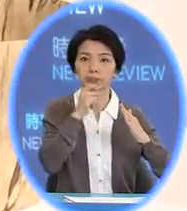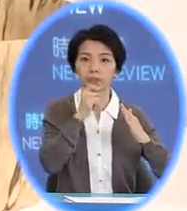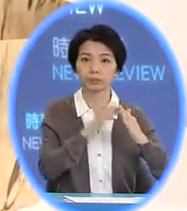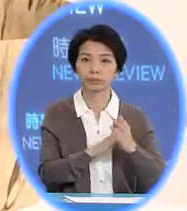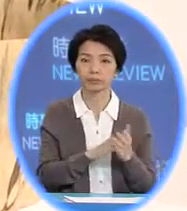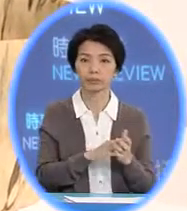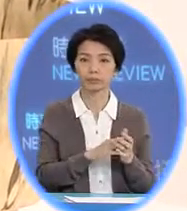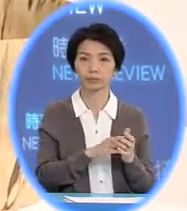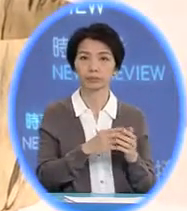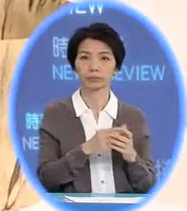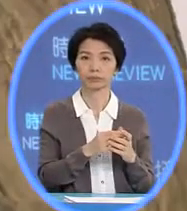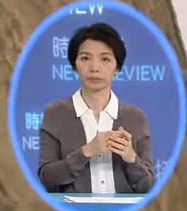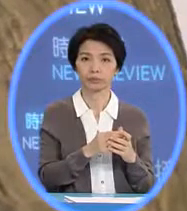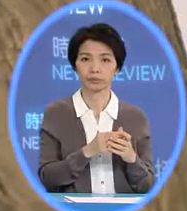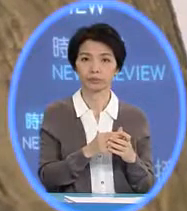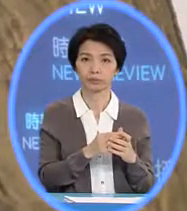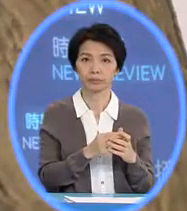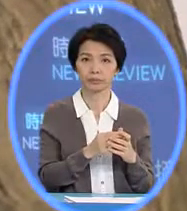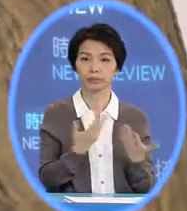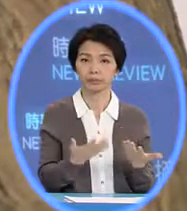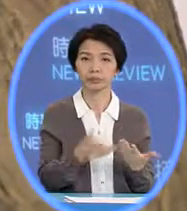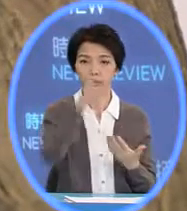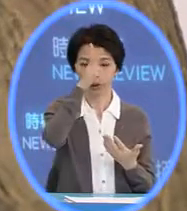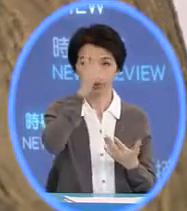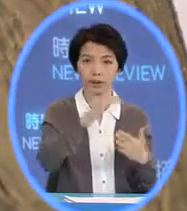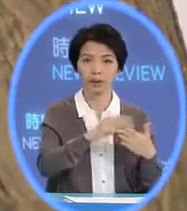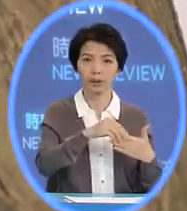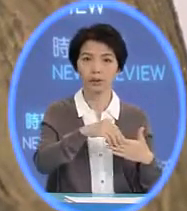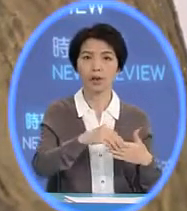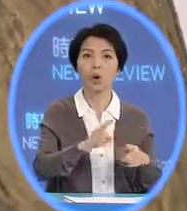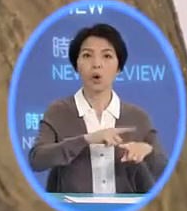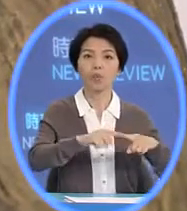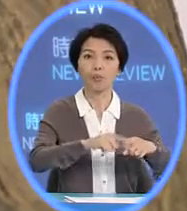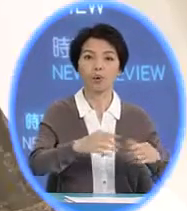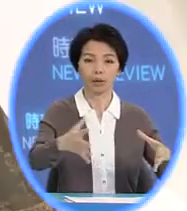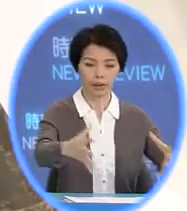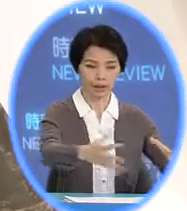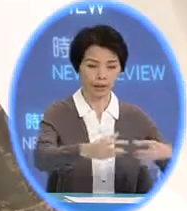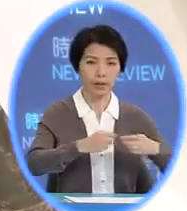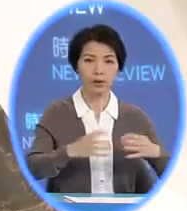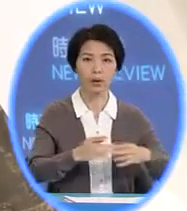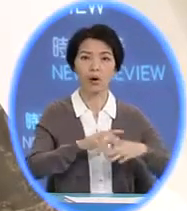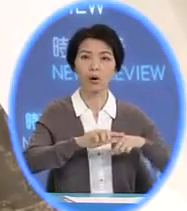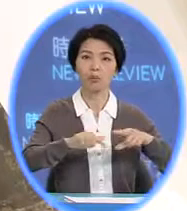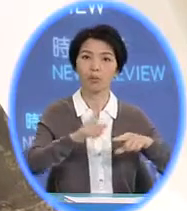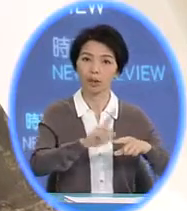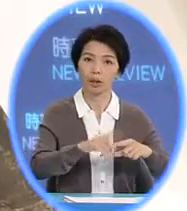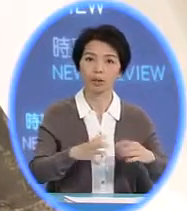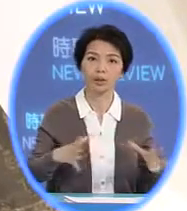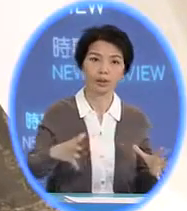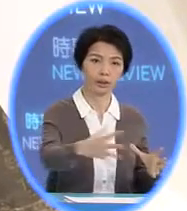民自己去做。 佢提出政府應該設立木庫，有效咁收集同使用木資源。